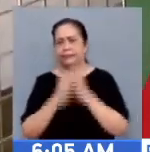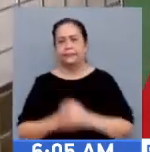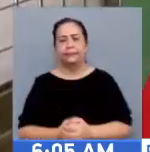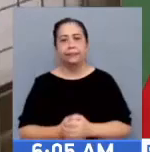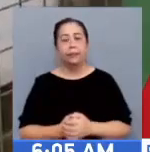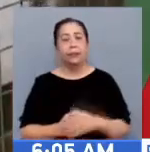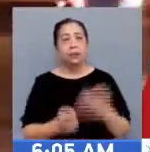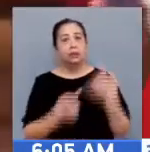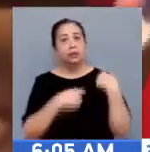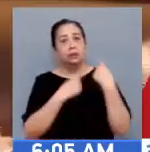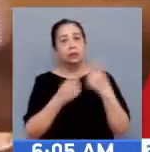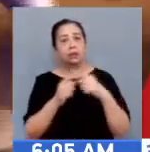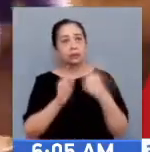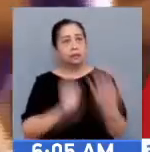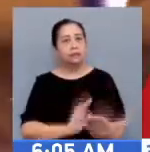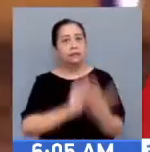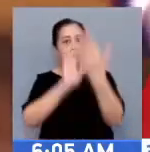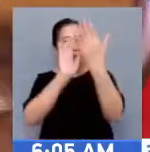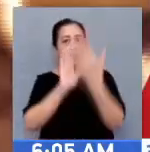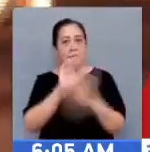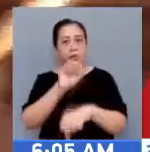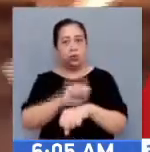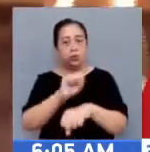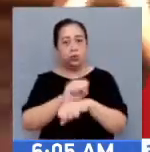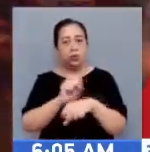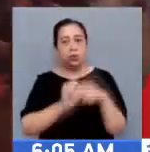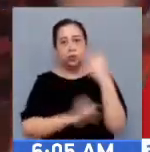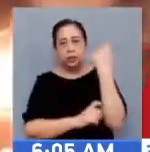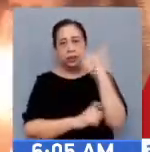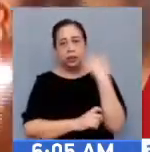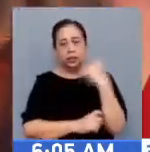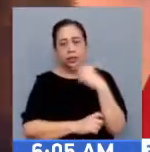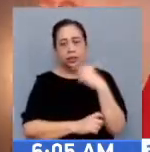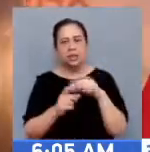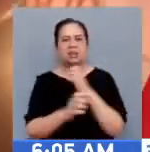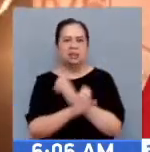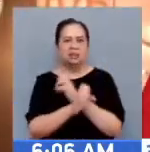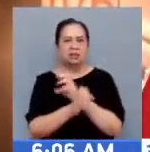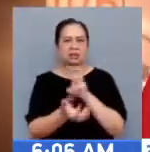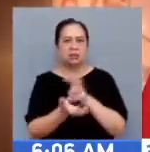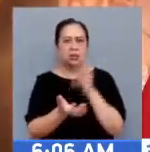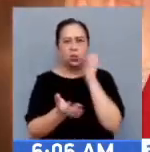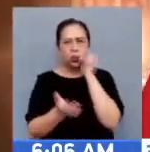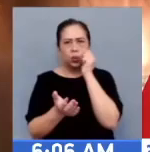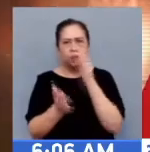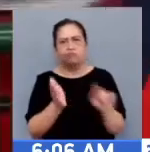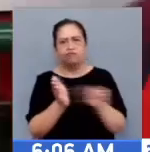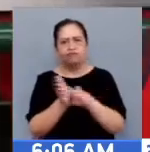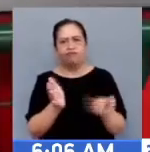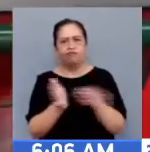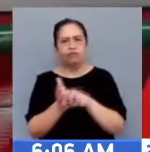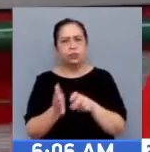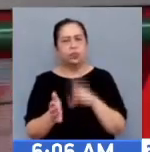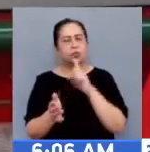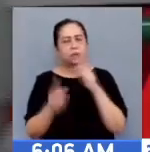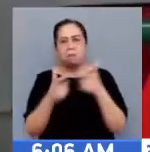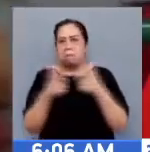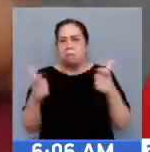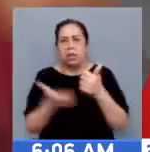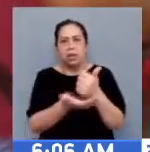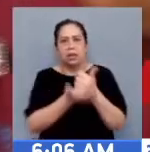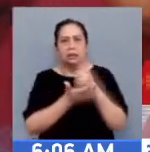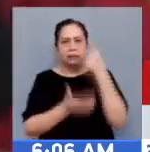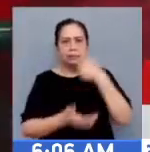nag-full face-to-face na sa trabaho si Zyke, EDSA Carousel lang daw ang sinasakyan niya. So sobrang laking tulong siya. So instead